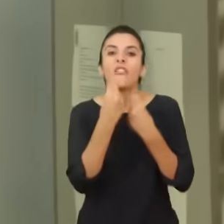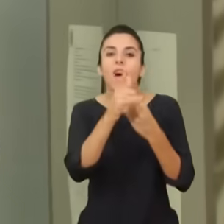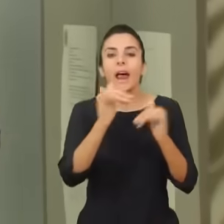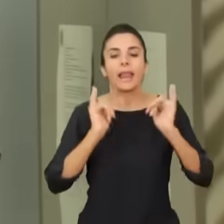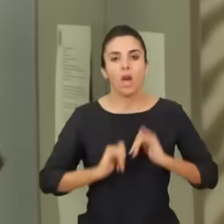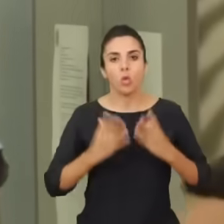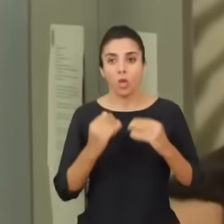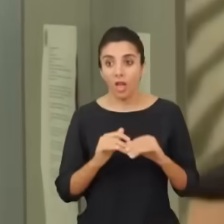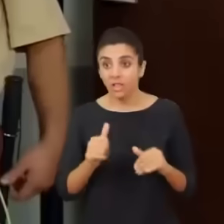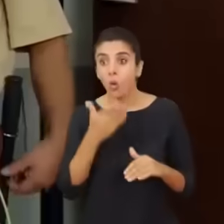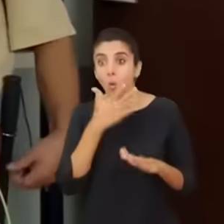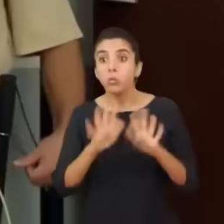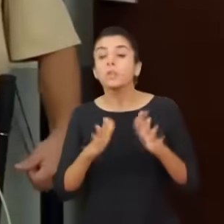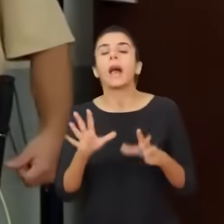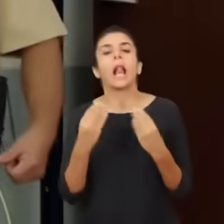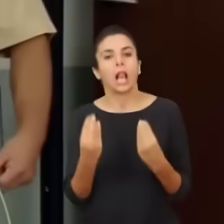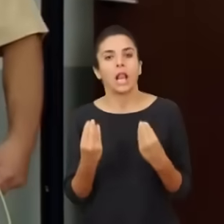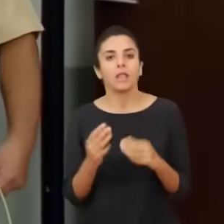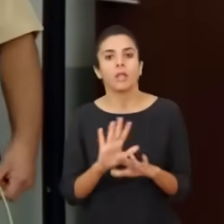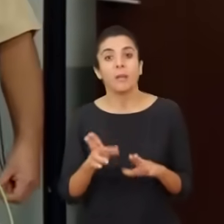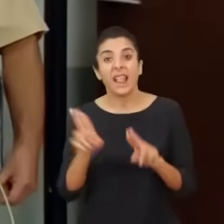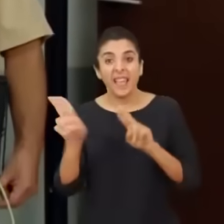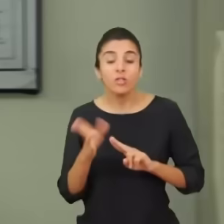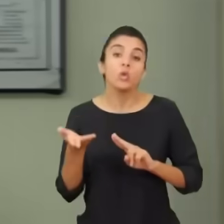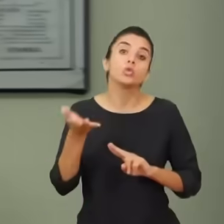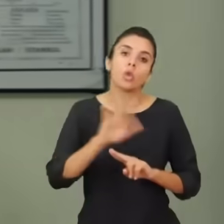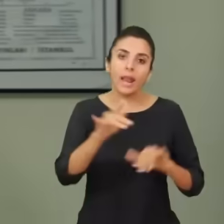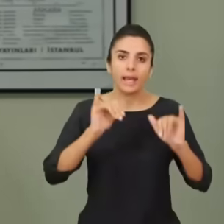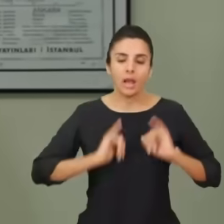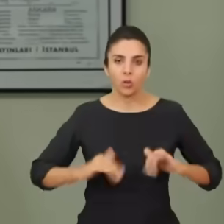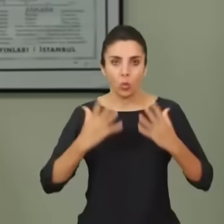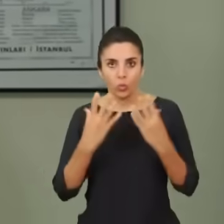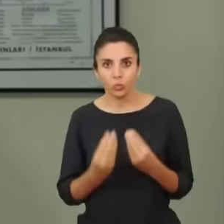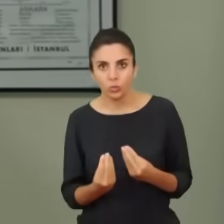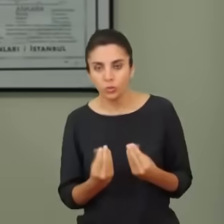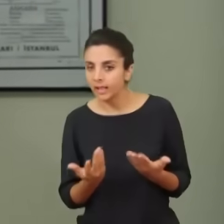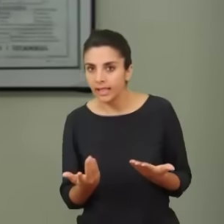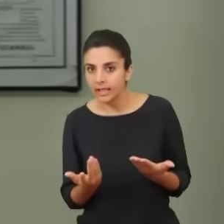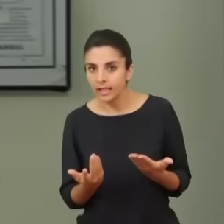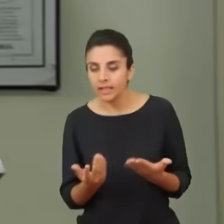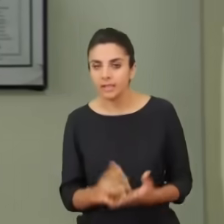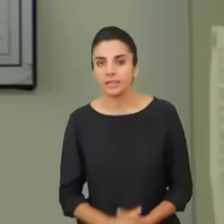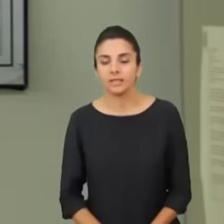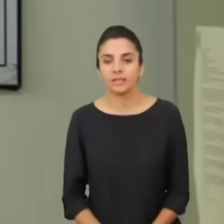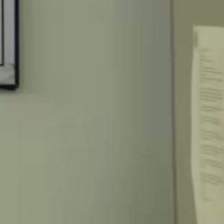tamam. Bozmadıysak iyi. İftardan sonra size soyuk su getiririm başkomiserim. Rıza ters bir bakış attı.